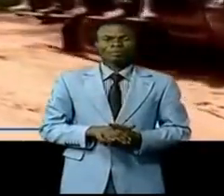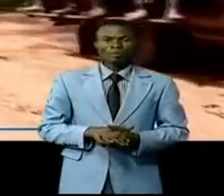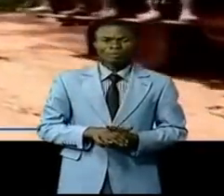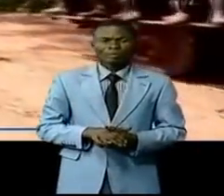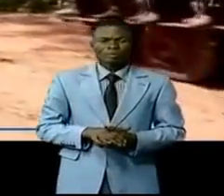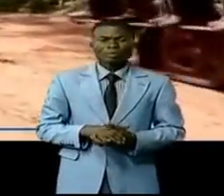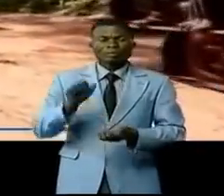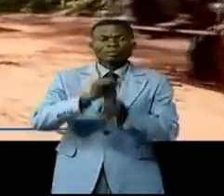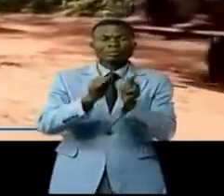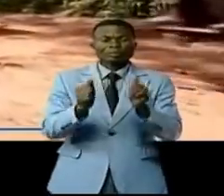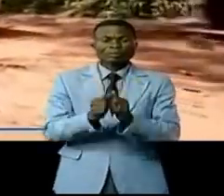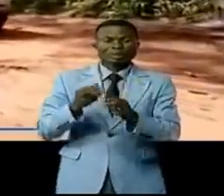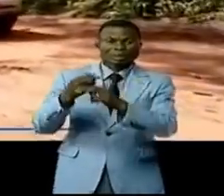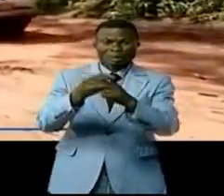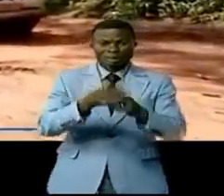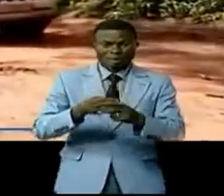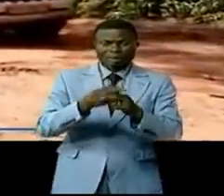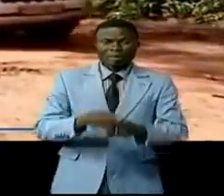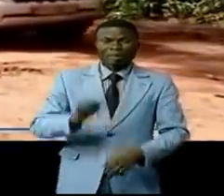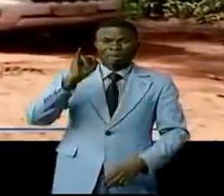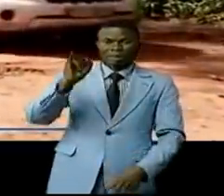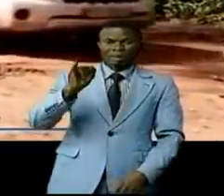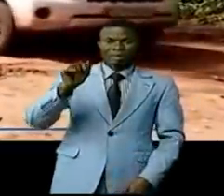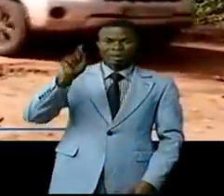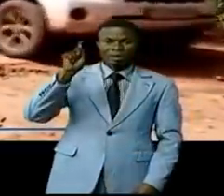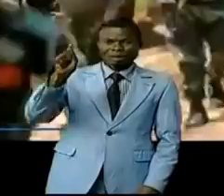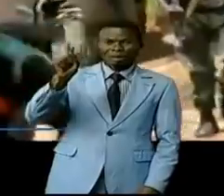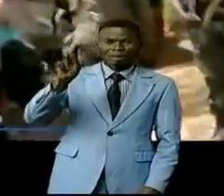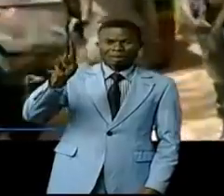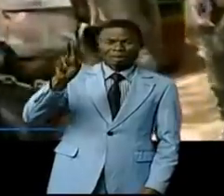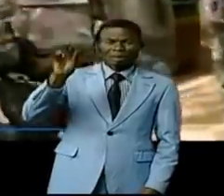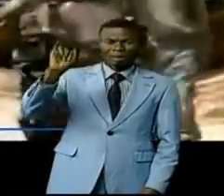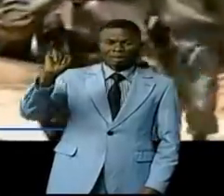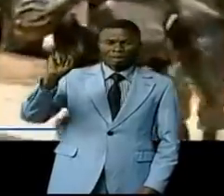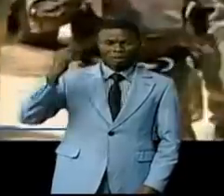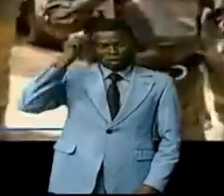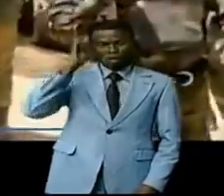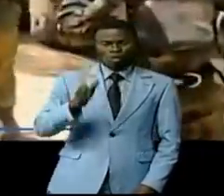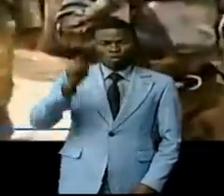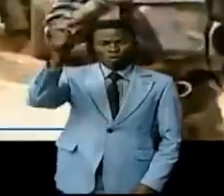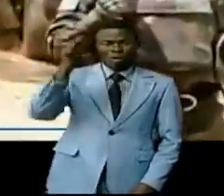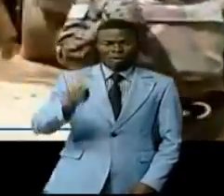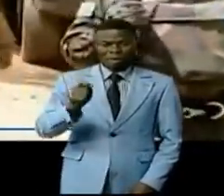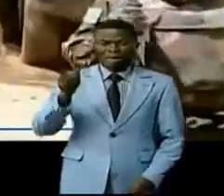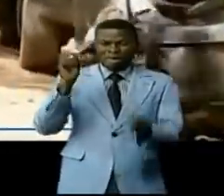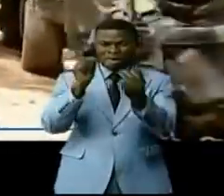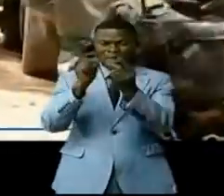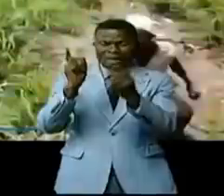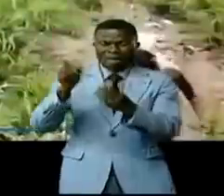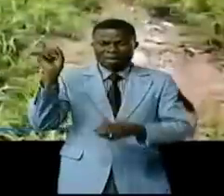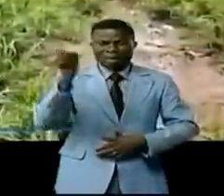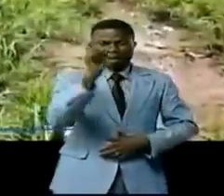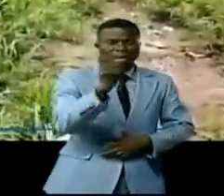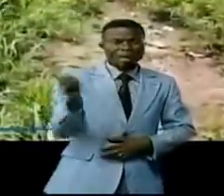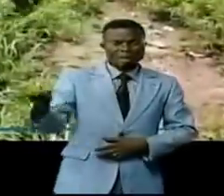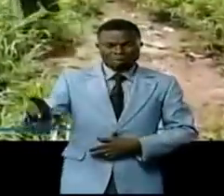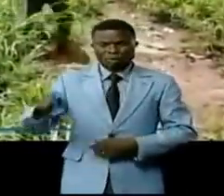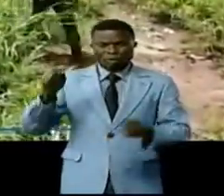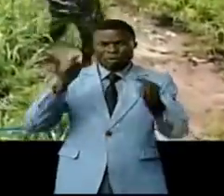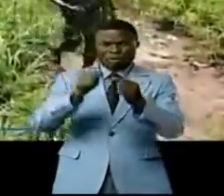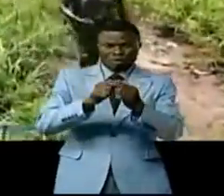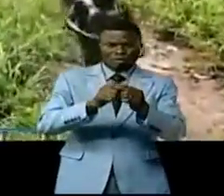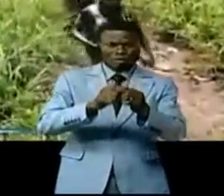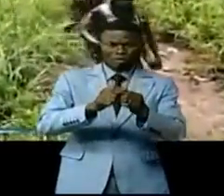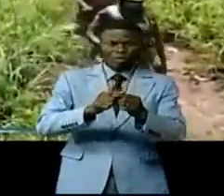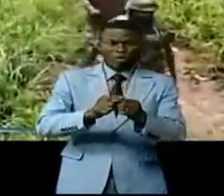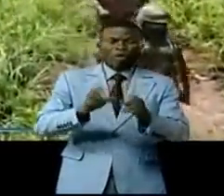aux problèmes sécuritaires en Ituri, le gouverneur militaire l'apporte dans tous les coins et recoins de la province. À la tête d'une